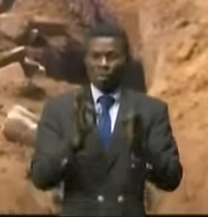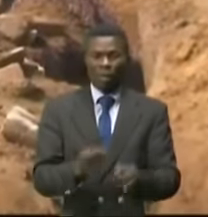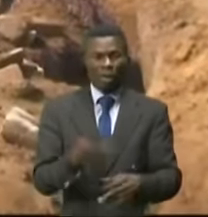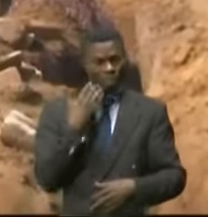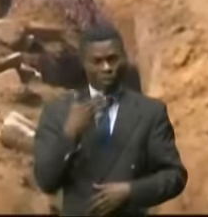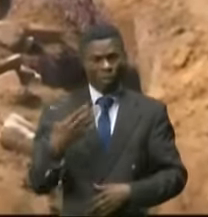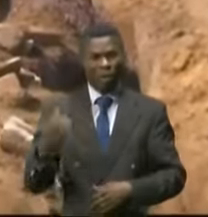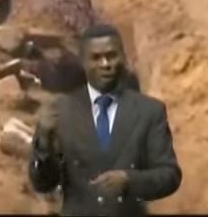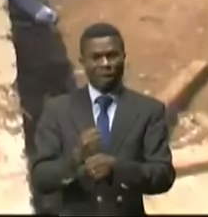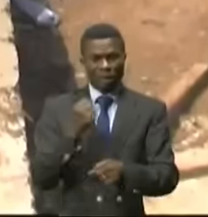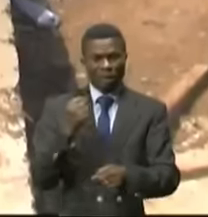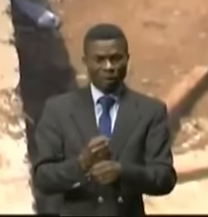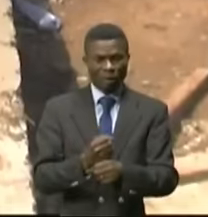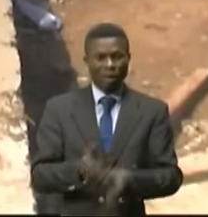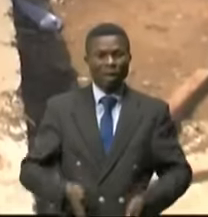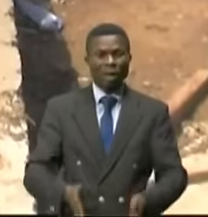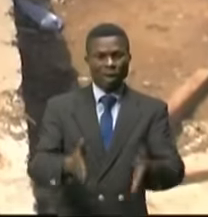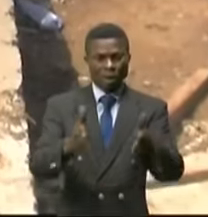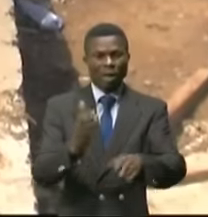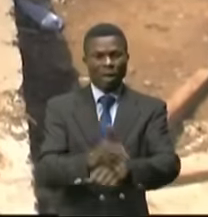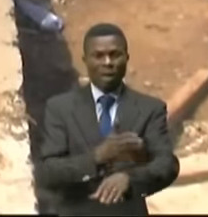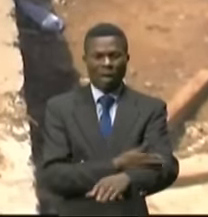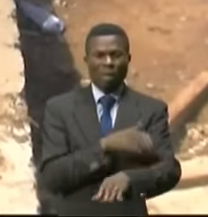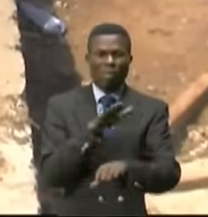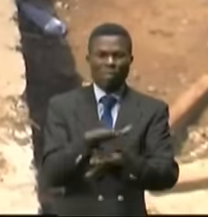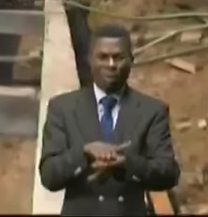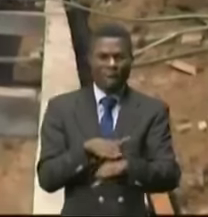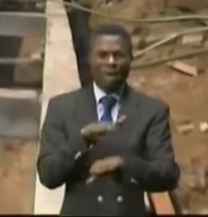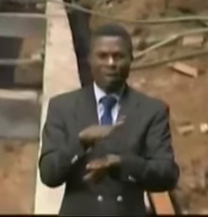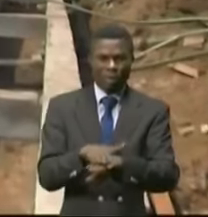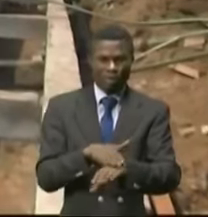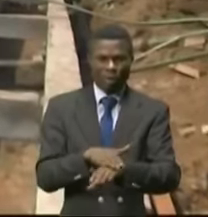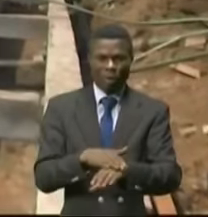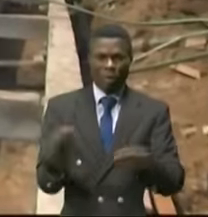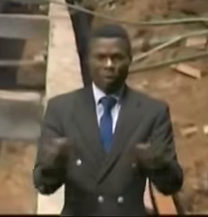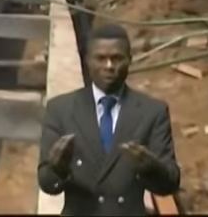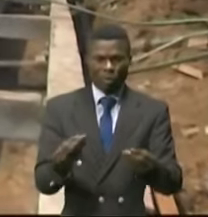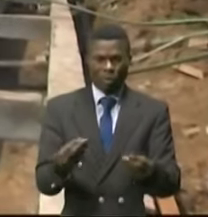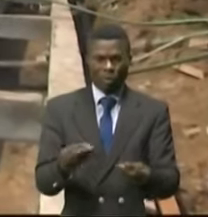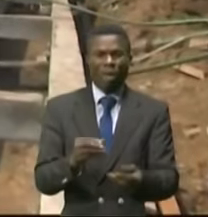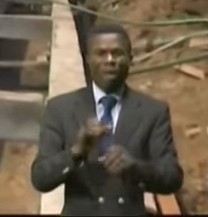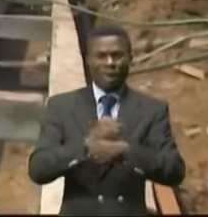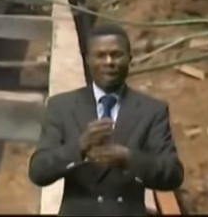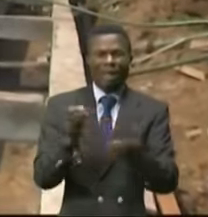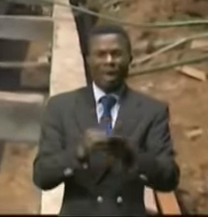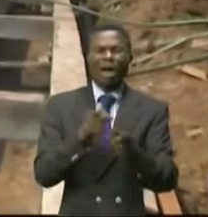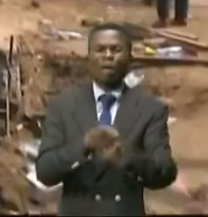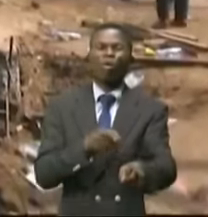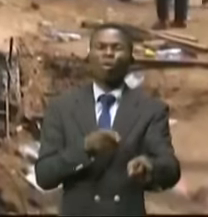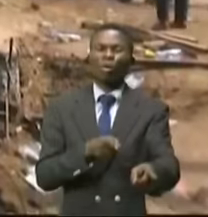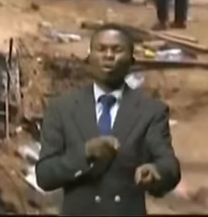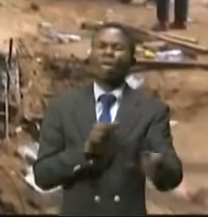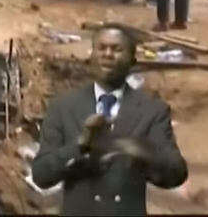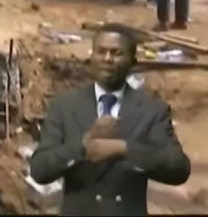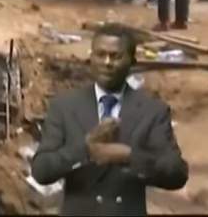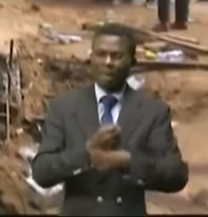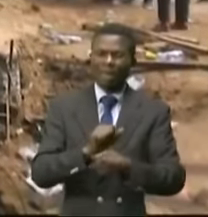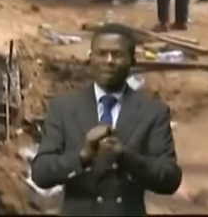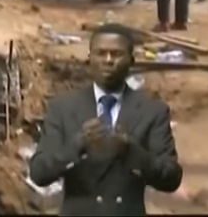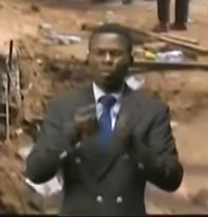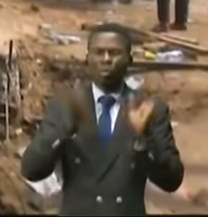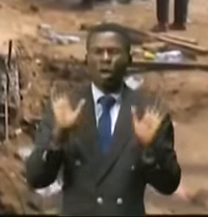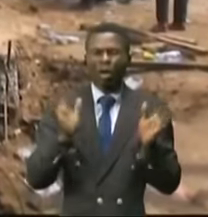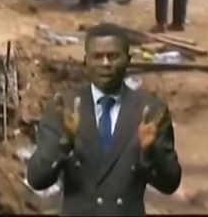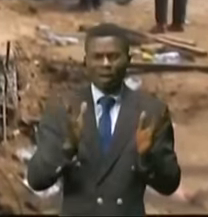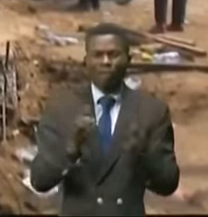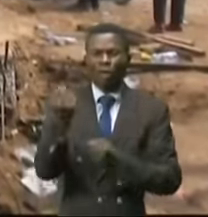Malheureusement, les travaux sur cette voirie avancent à pas de tortue, accentuant ainsi les embouteillages qui constituent déjà une casse-tête pour